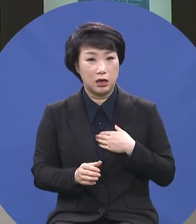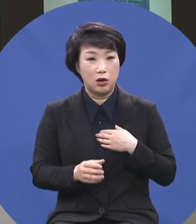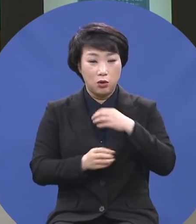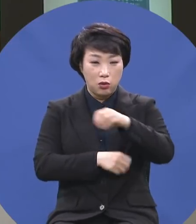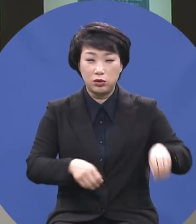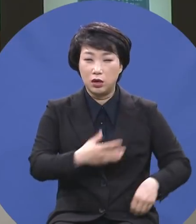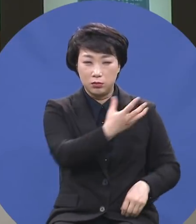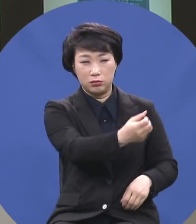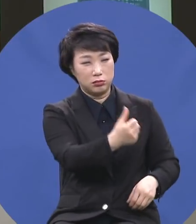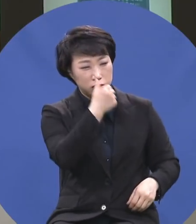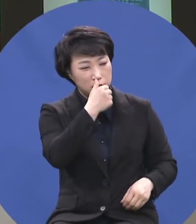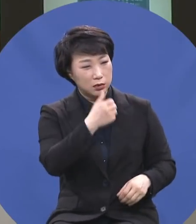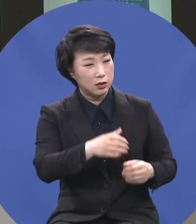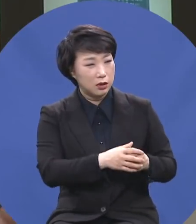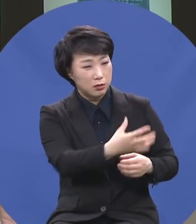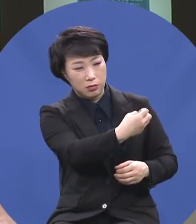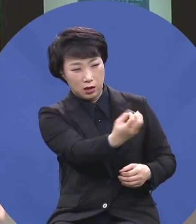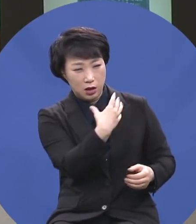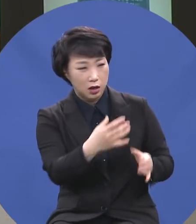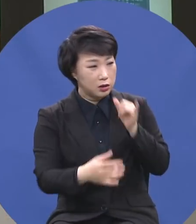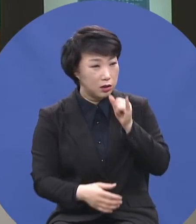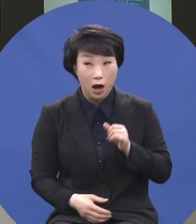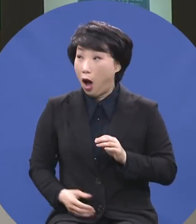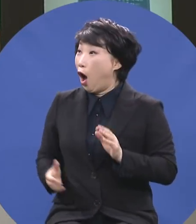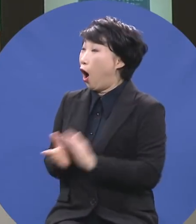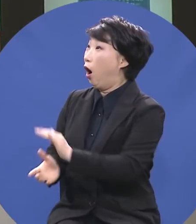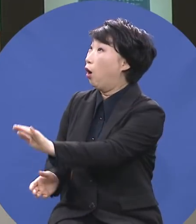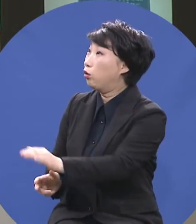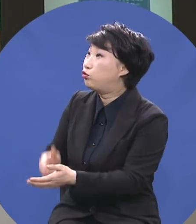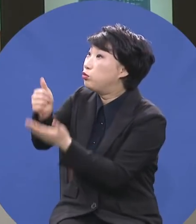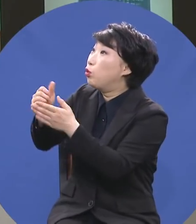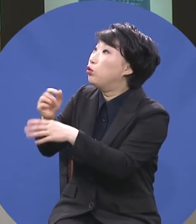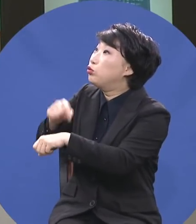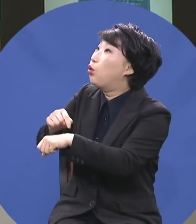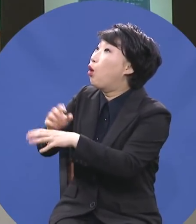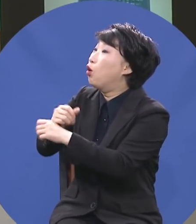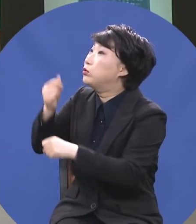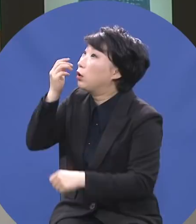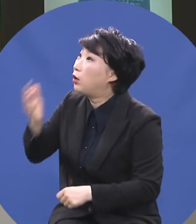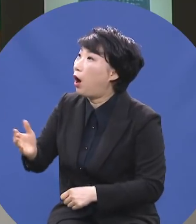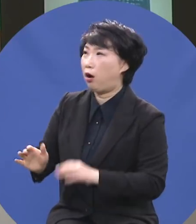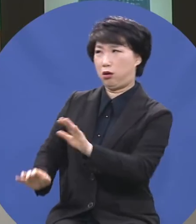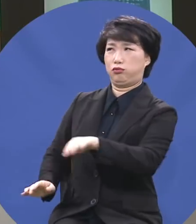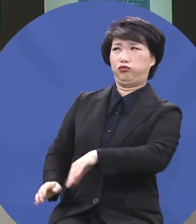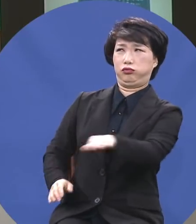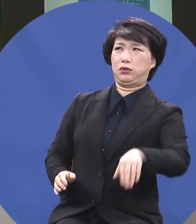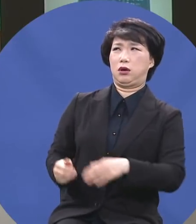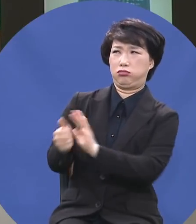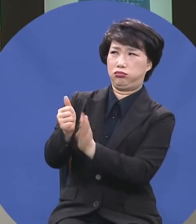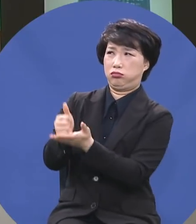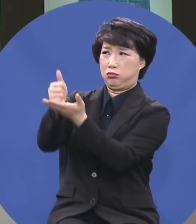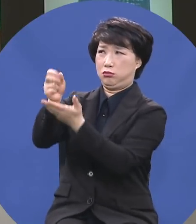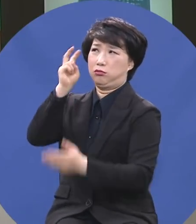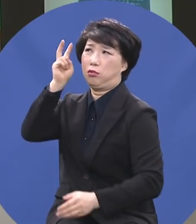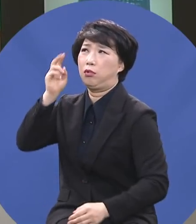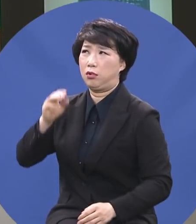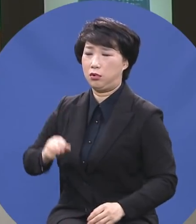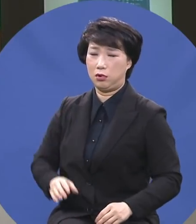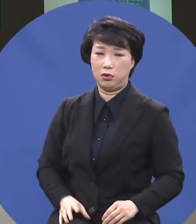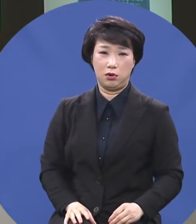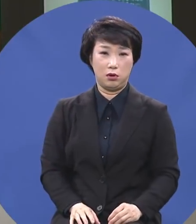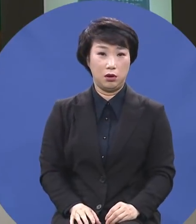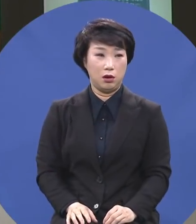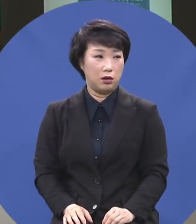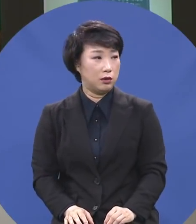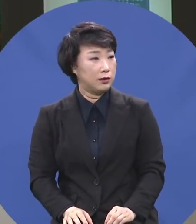오히려 멸시쳤는데서 아니 언제 주님이 그러셨습니까? 그렇다면 제가 주님을 반드시 잘